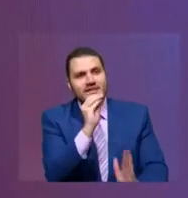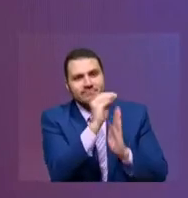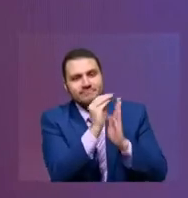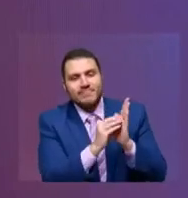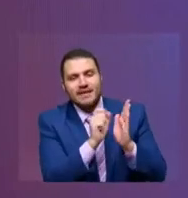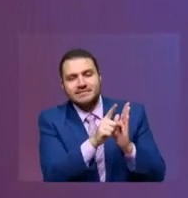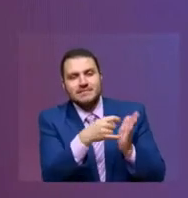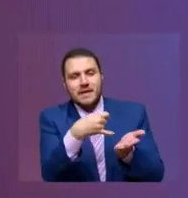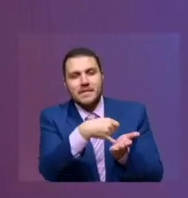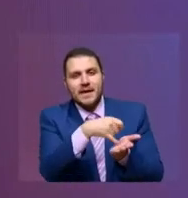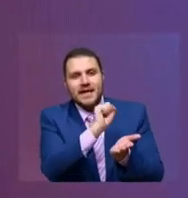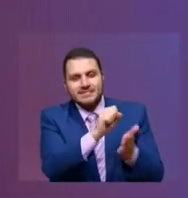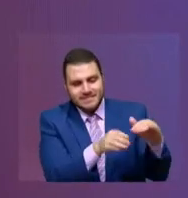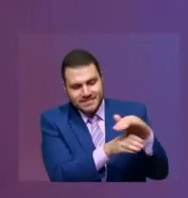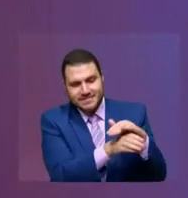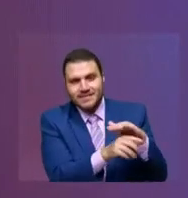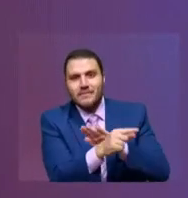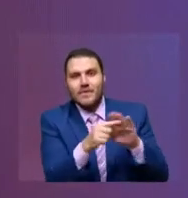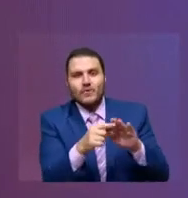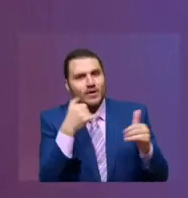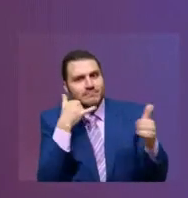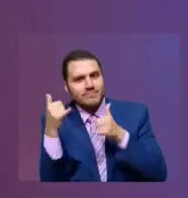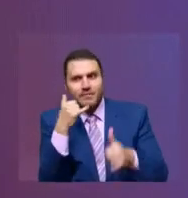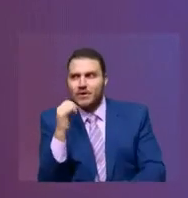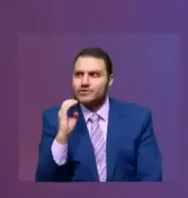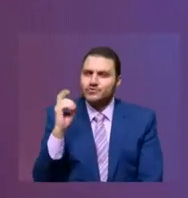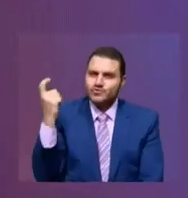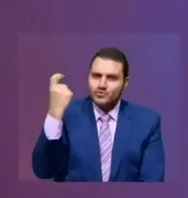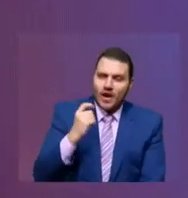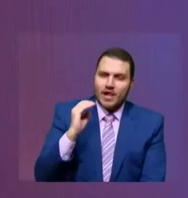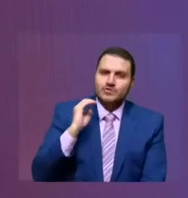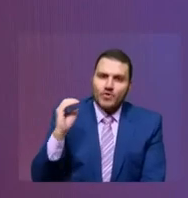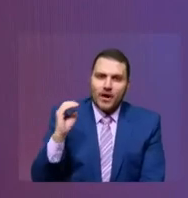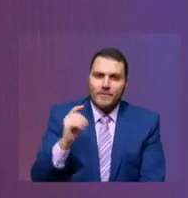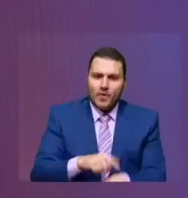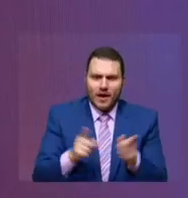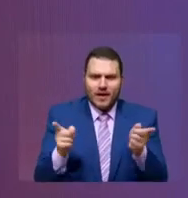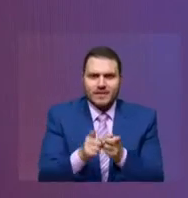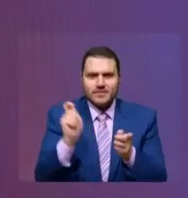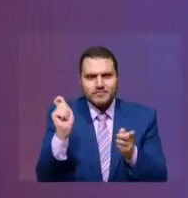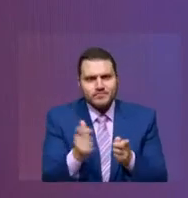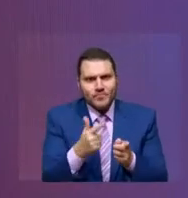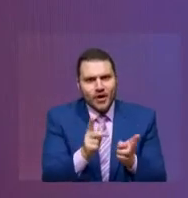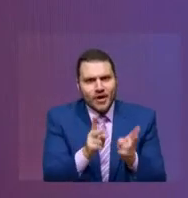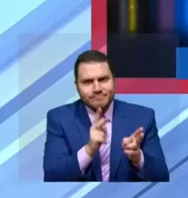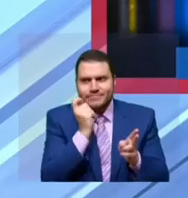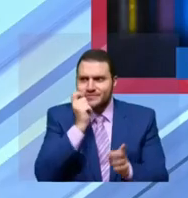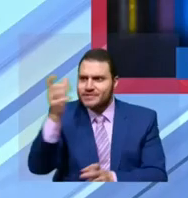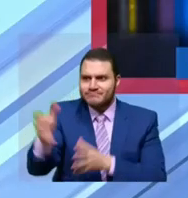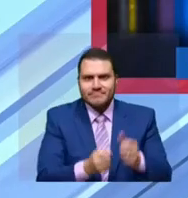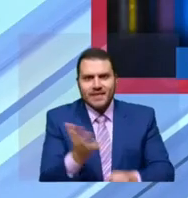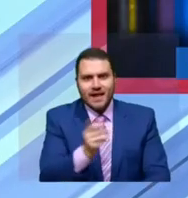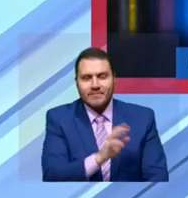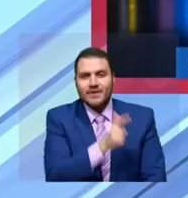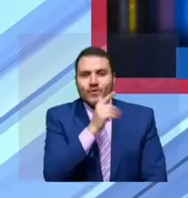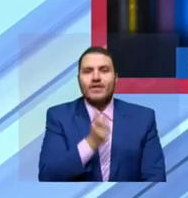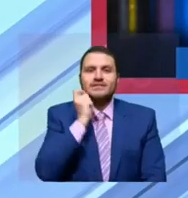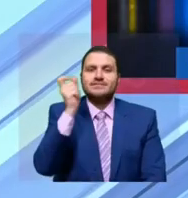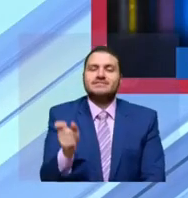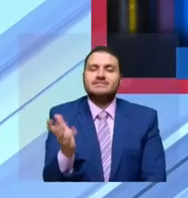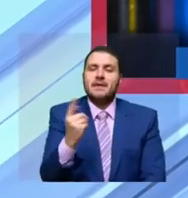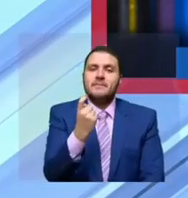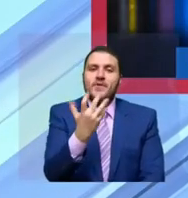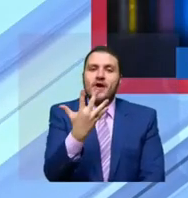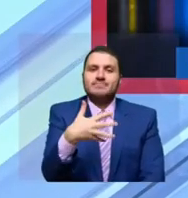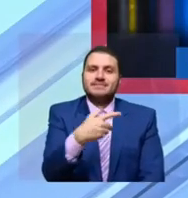المركز المختص فقط في الرد على استفسارات لانتشار كورونا؟ يعني تم تدريب 150 موظف